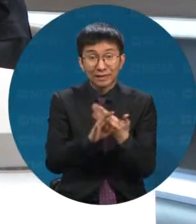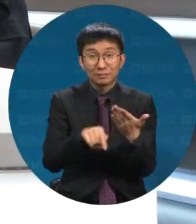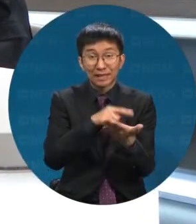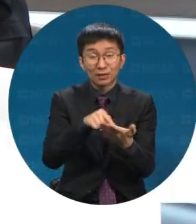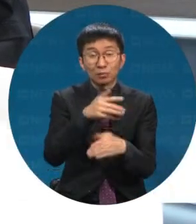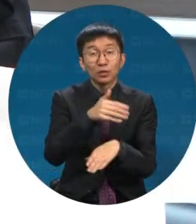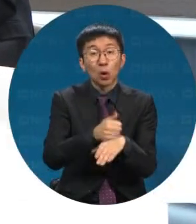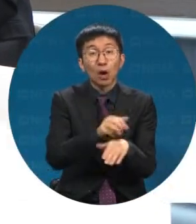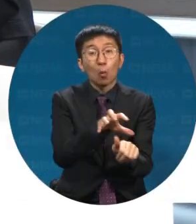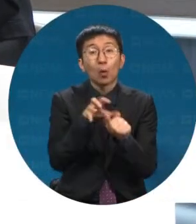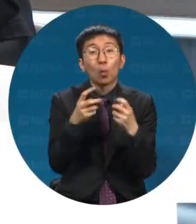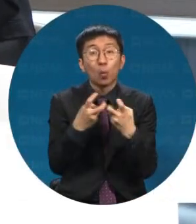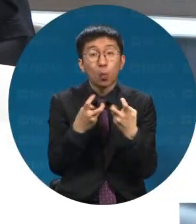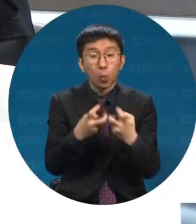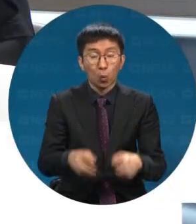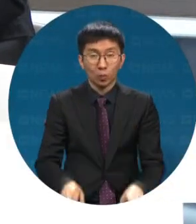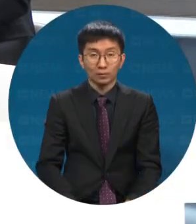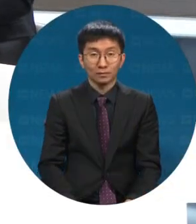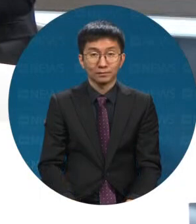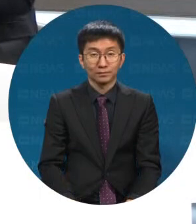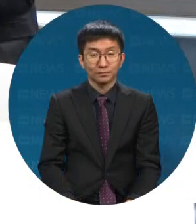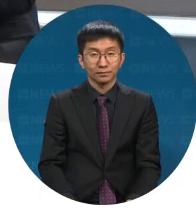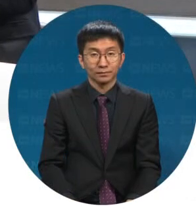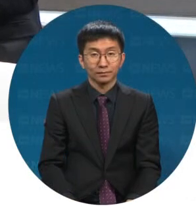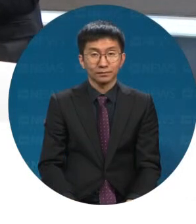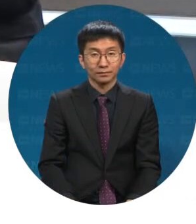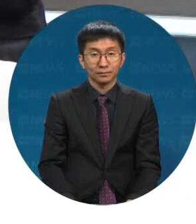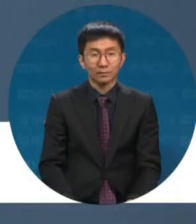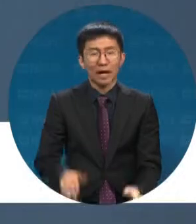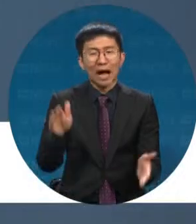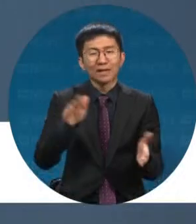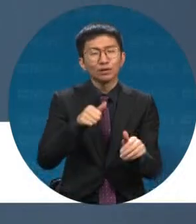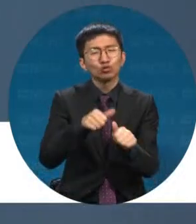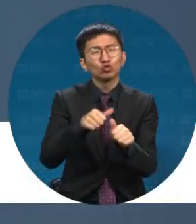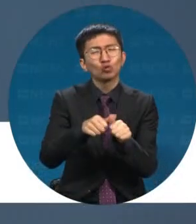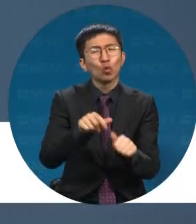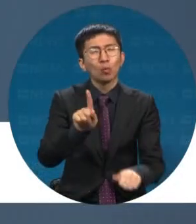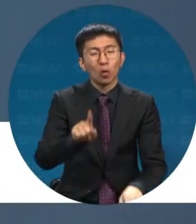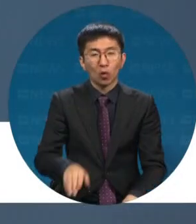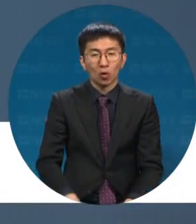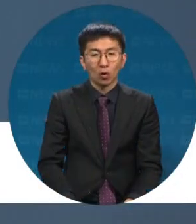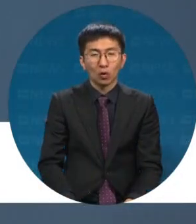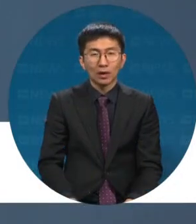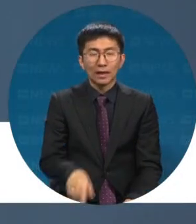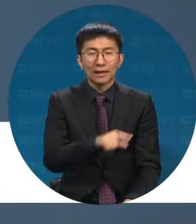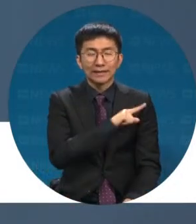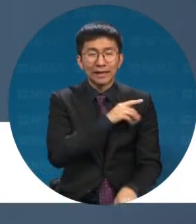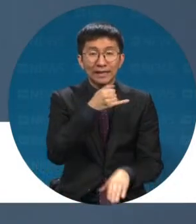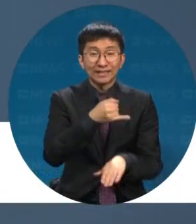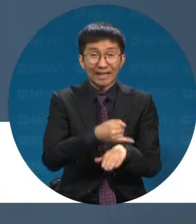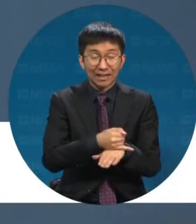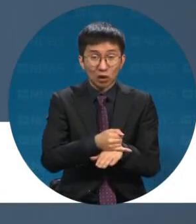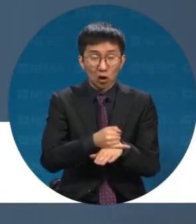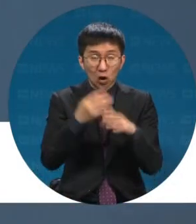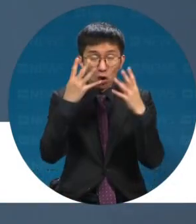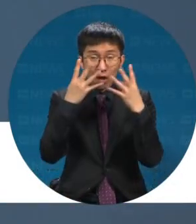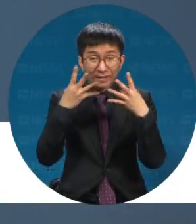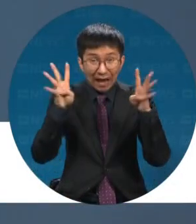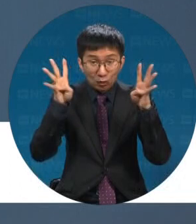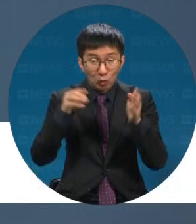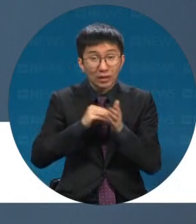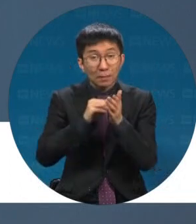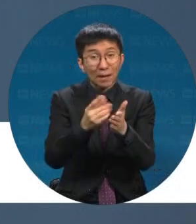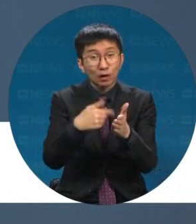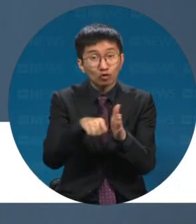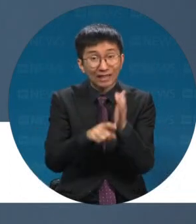결과를 어떻게 활용하면 좋을까요? 학생들에게 이 말을 할 때 꼭 얘기하는 게 최저학력 기준이라고 하는 것에 대한 오해거든요.